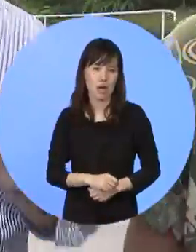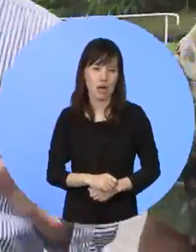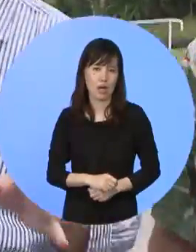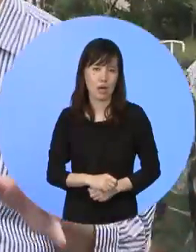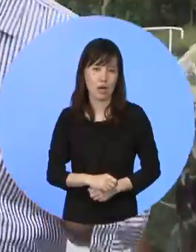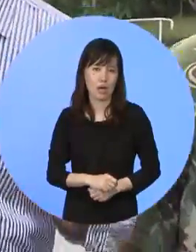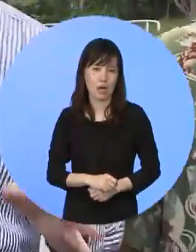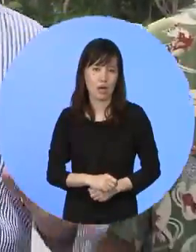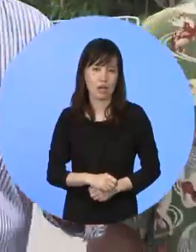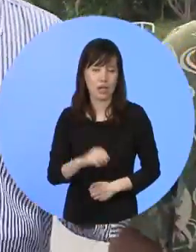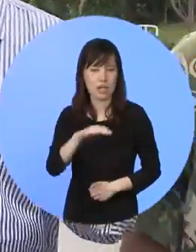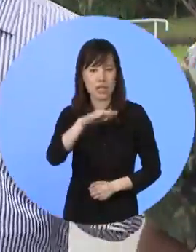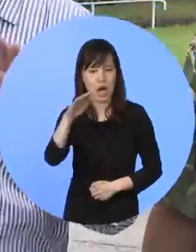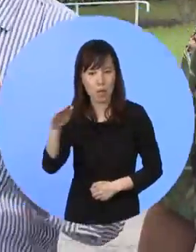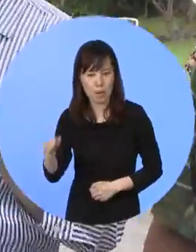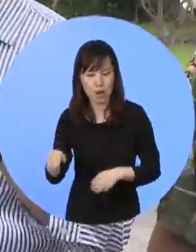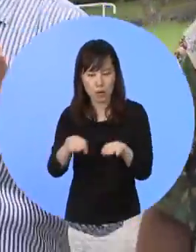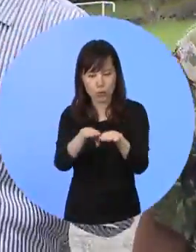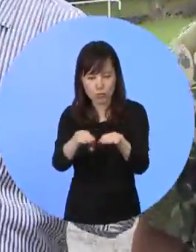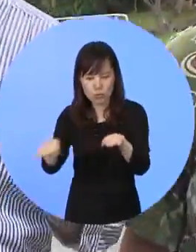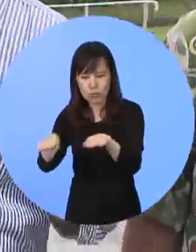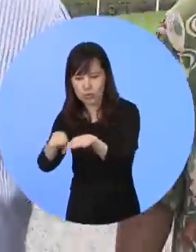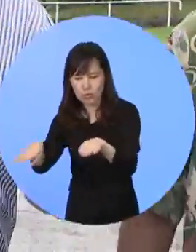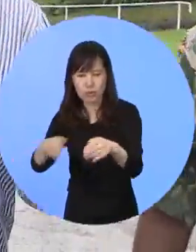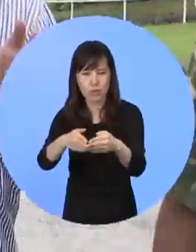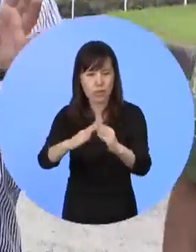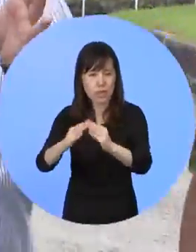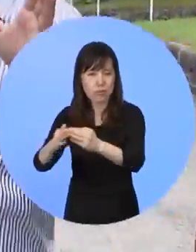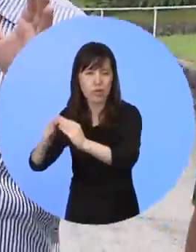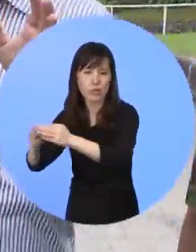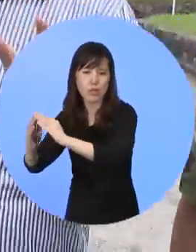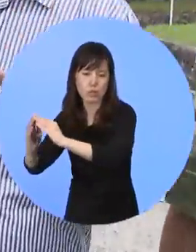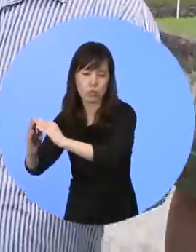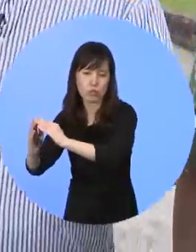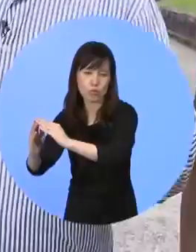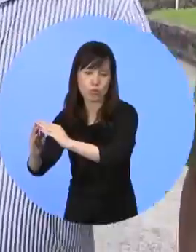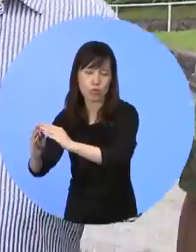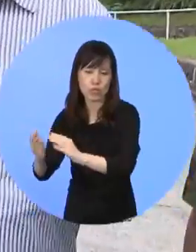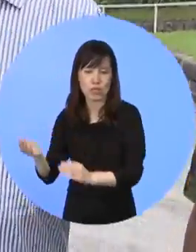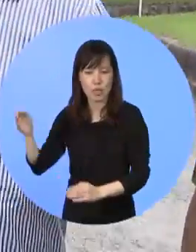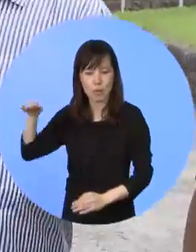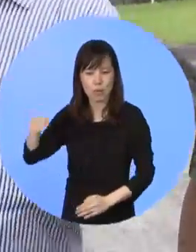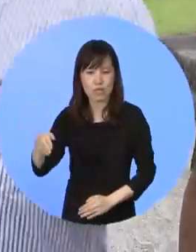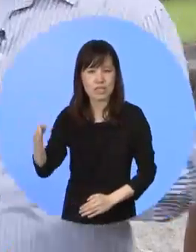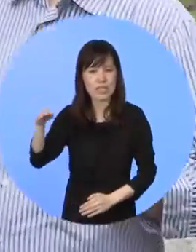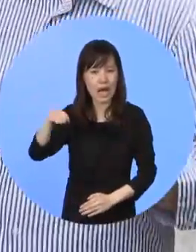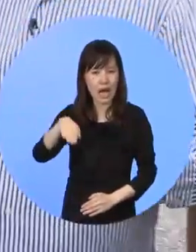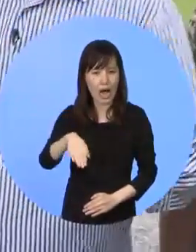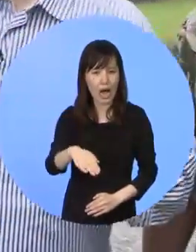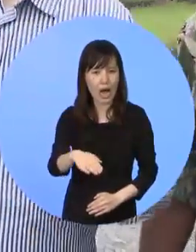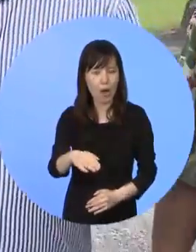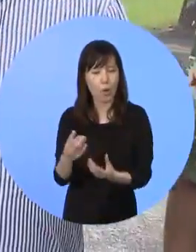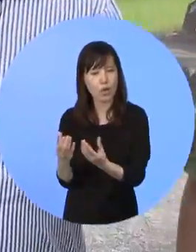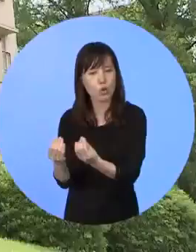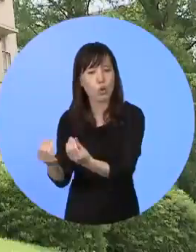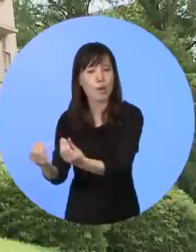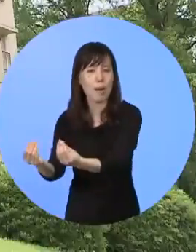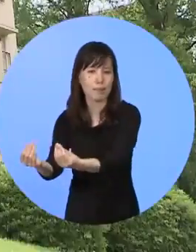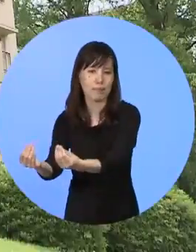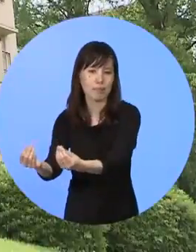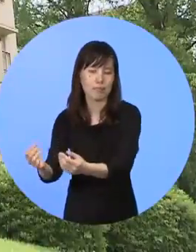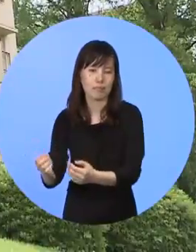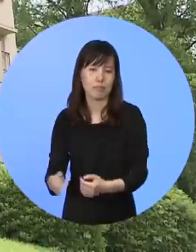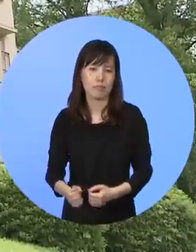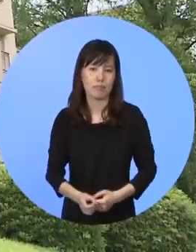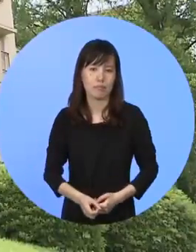ったんですけども、それを造成してニュータウンしてるんですけども、実はその地形をなるべく残そうという方針で作ってるんですね。例え